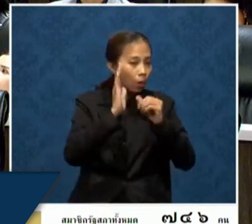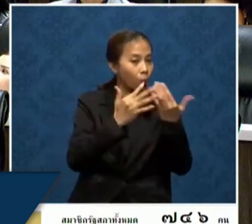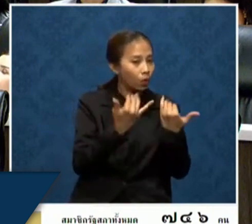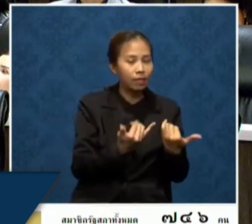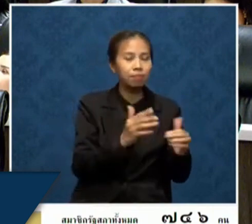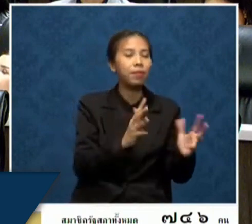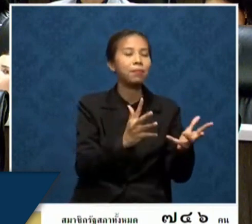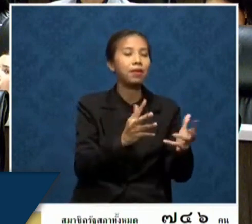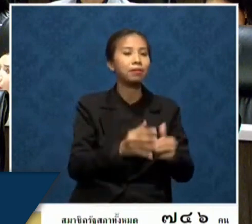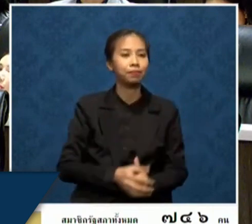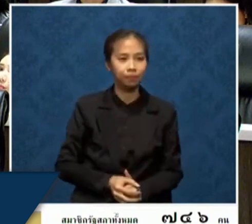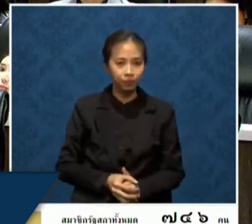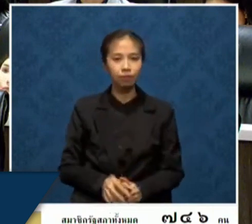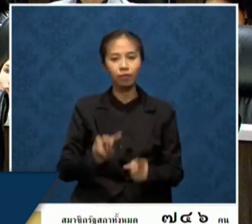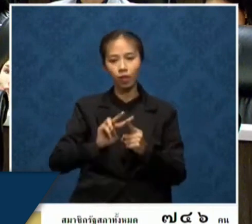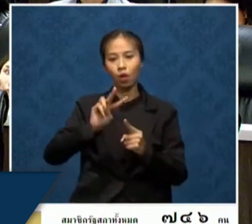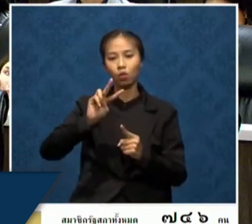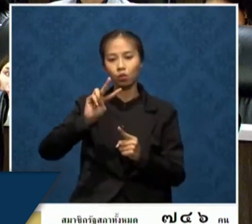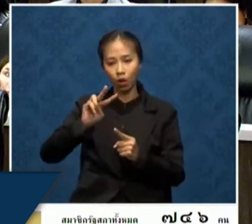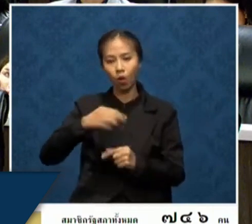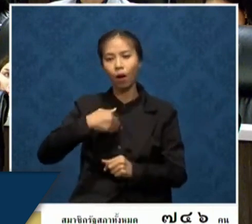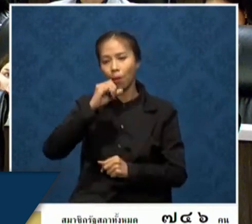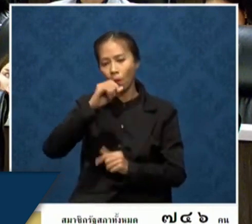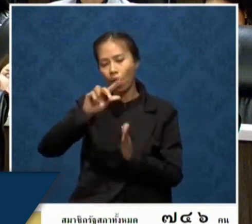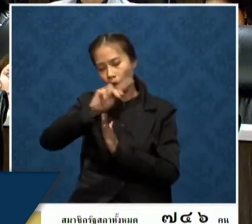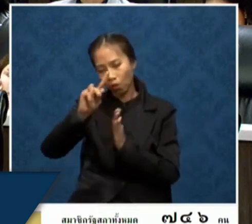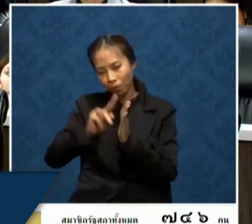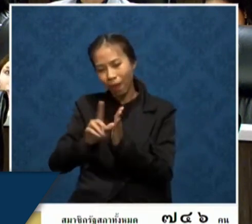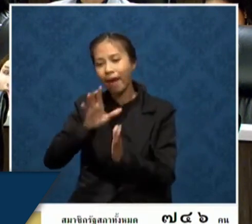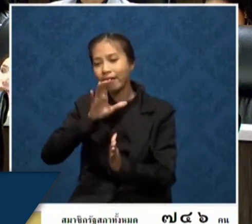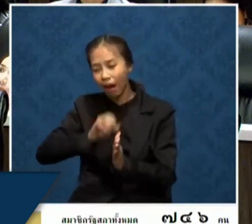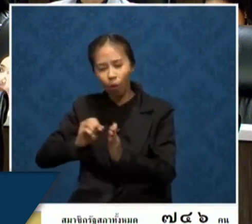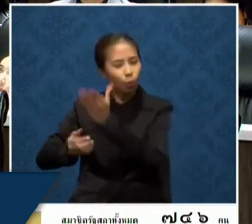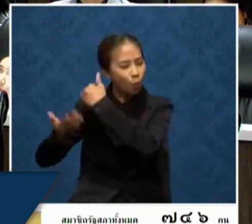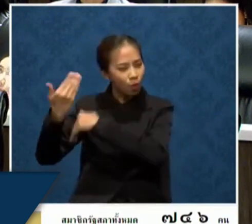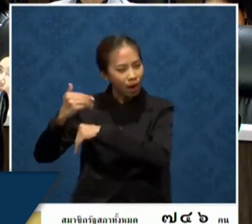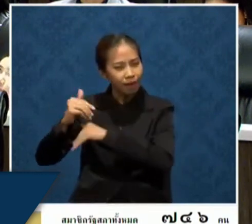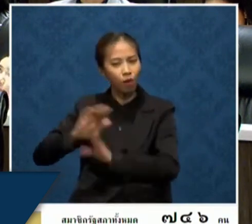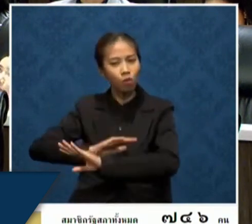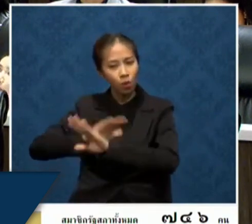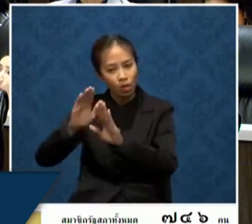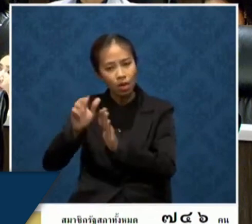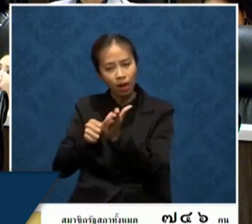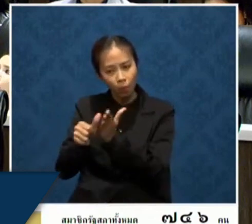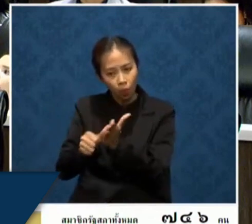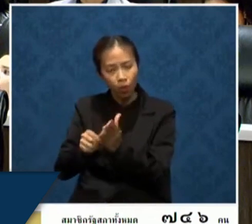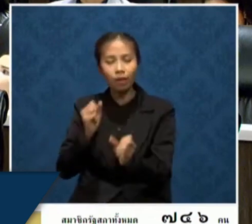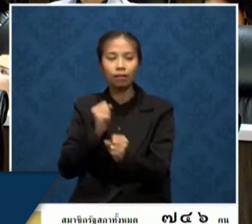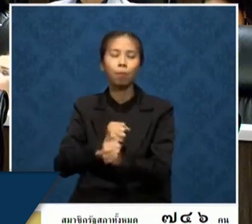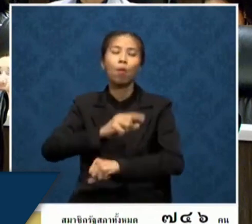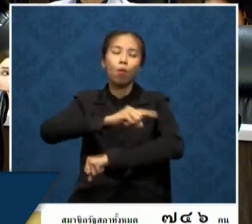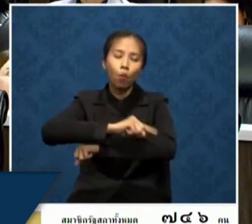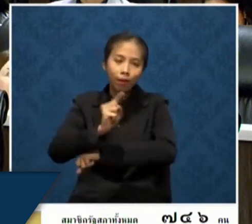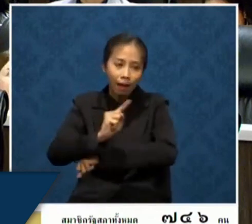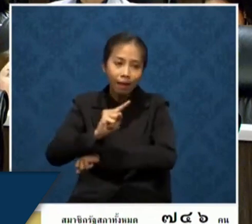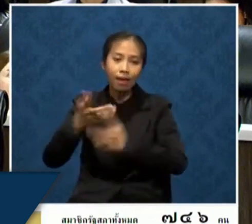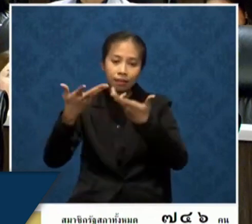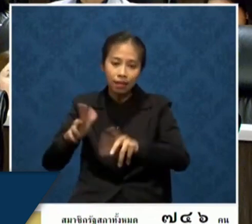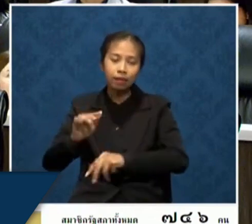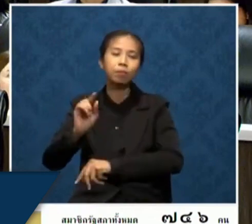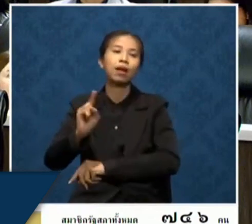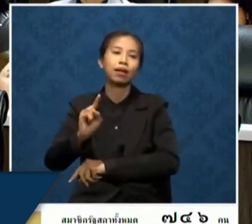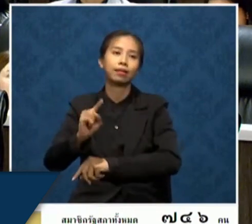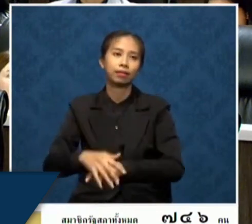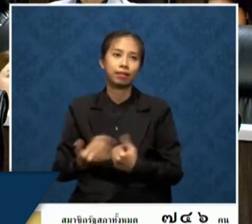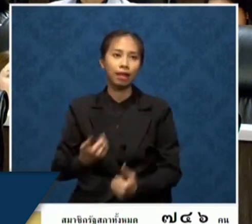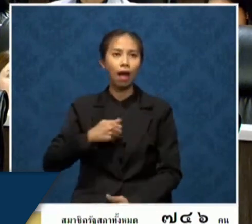2ที่ระบุว่าจะยกเลิกปรับปรุงกฎหมายที่ไม่จำเป็นท่านจะทำอย่างไรมีเป้าหมายเมื่อไหร่ให้แล้วเสร็จสาเหตุที่เรียนถามท่านนายก